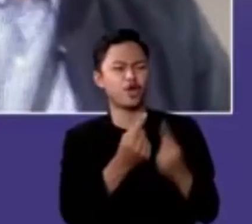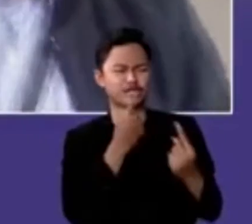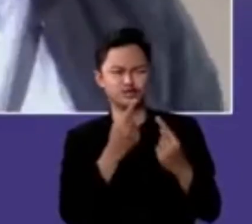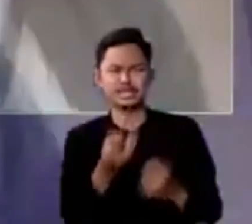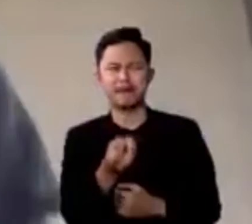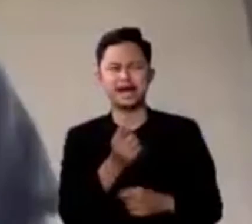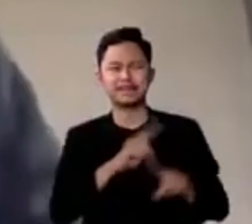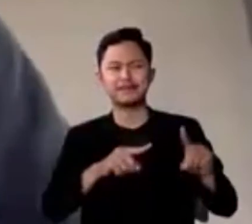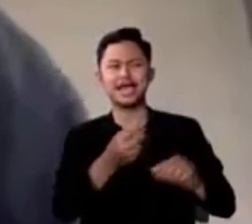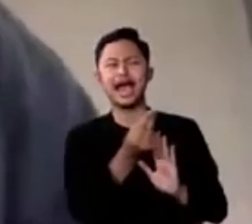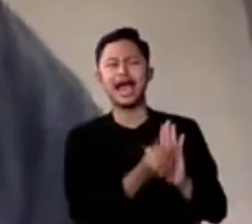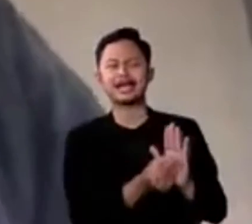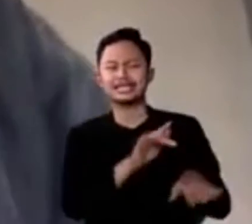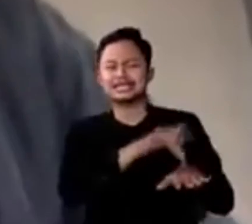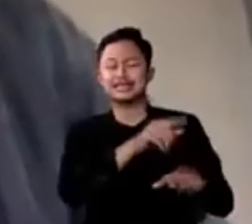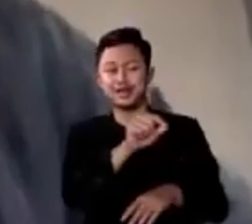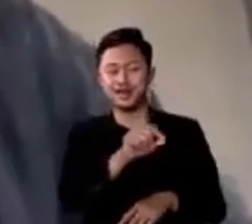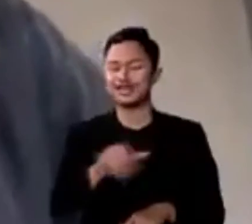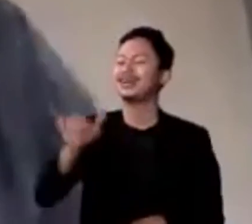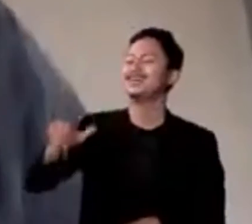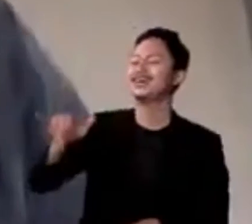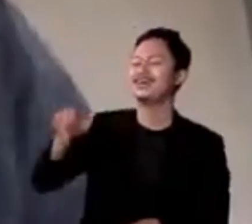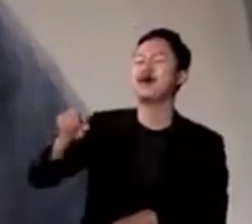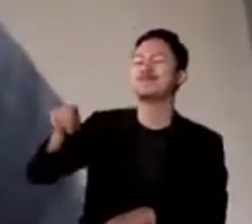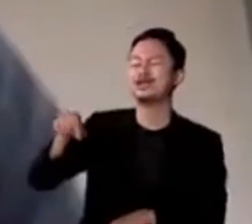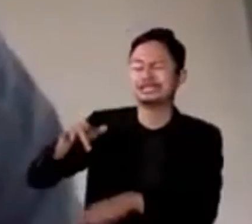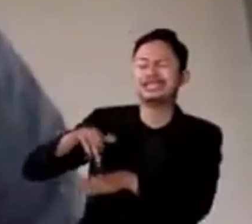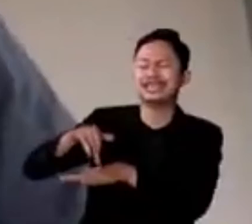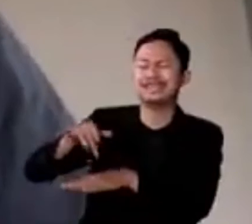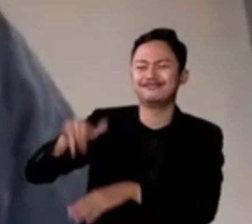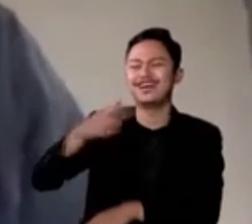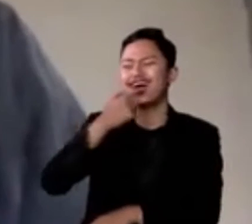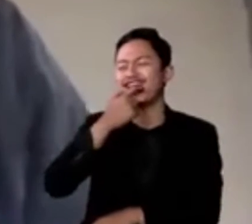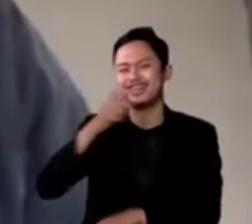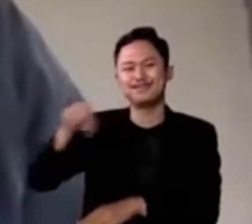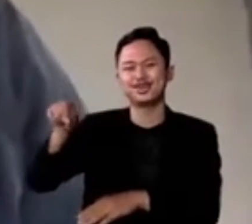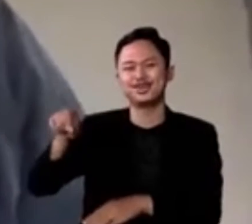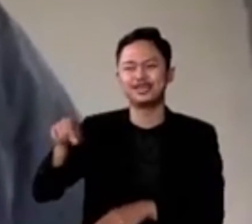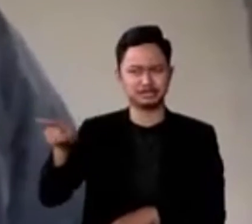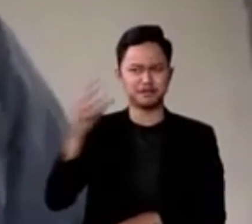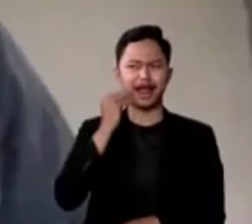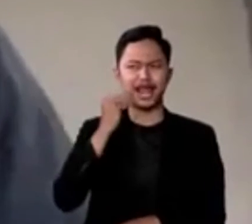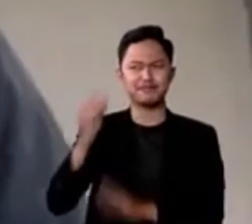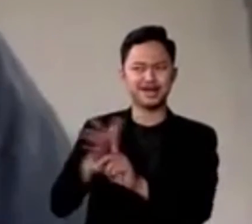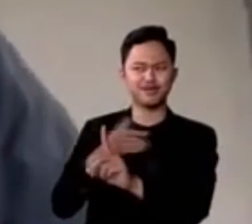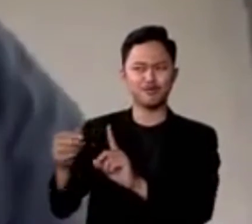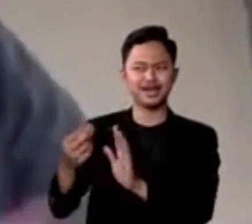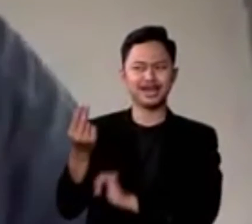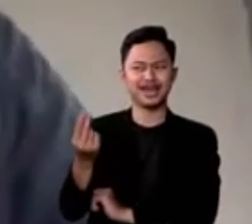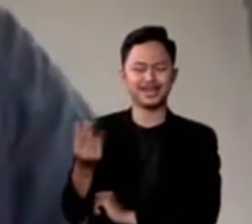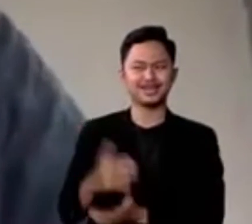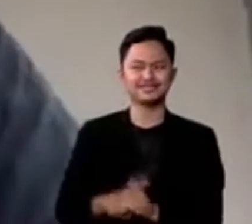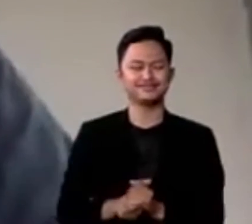ngomongnya bener bisa dapet ya enggak dapat itu sensitif masih Mama pengalaman nih kayaknya ya Hah